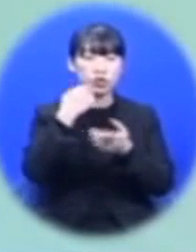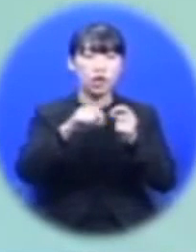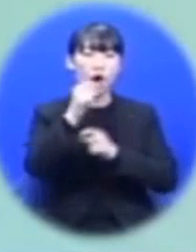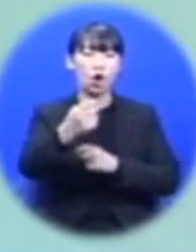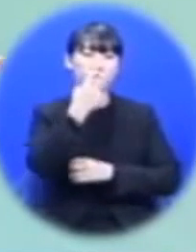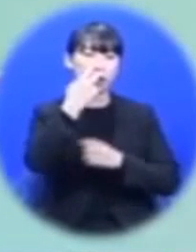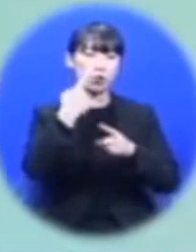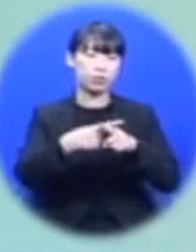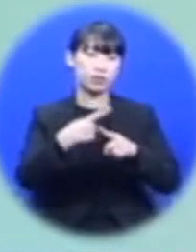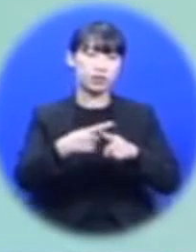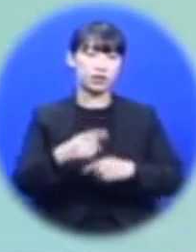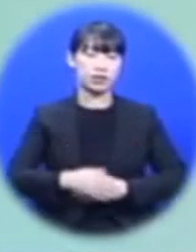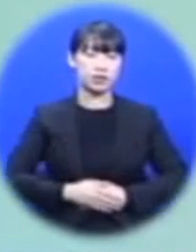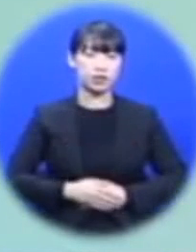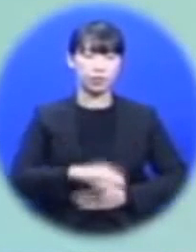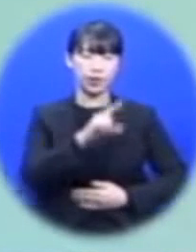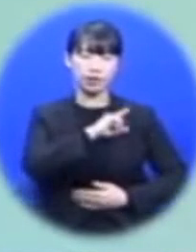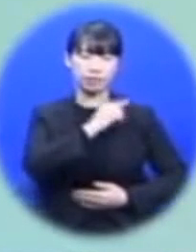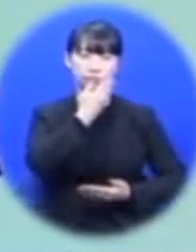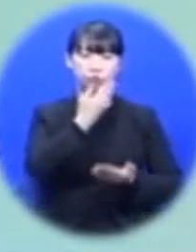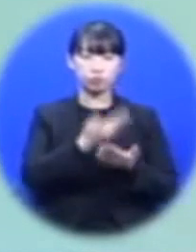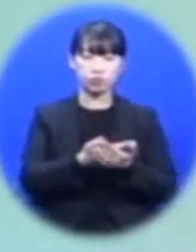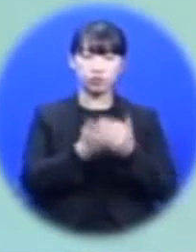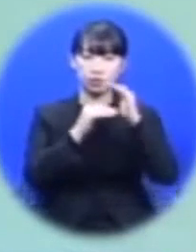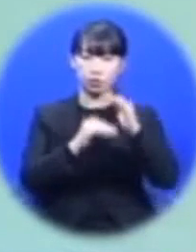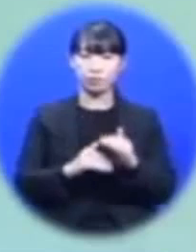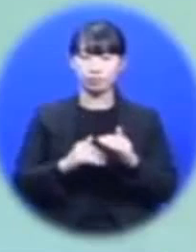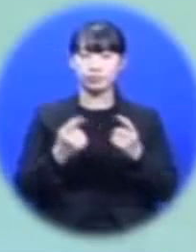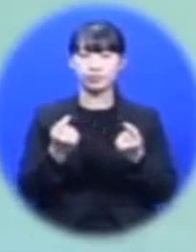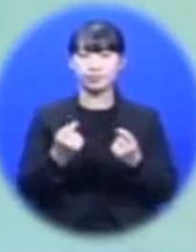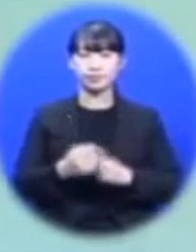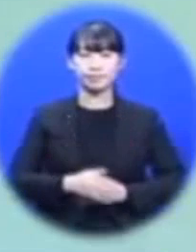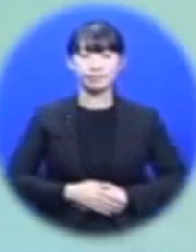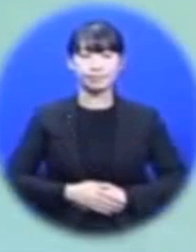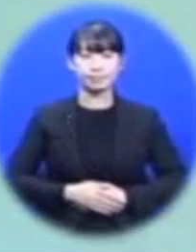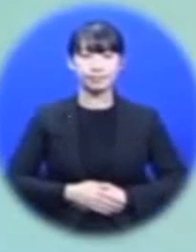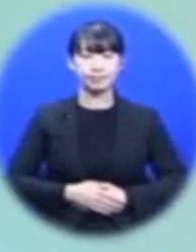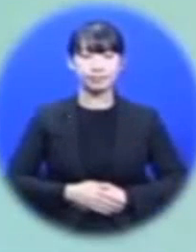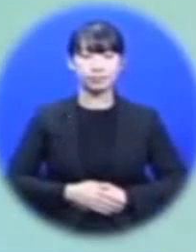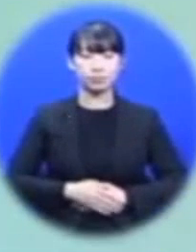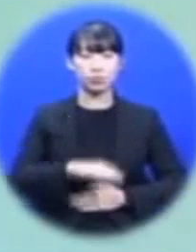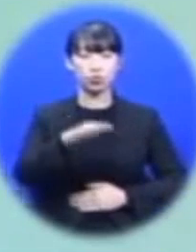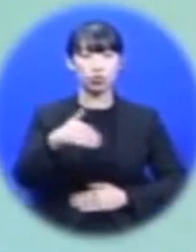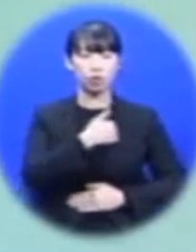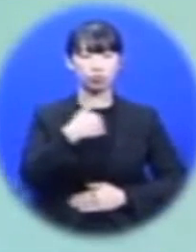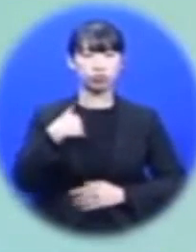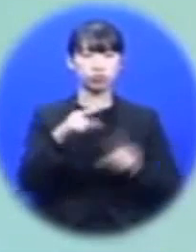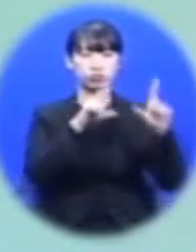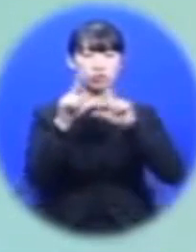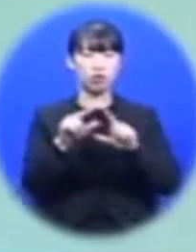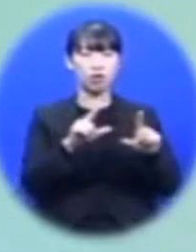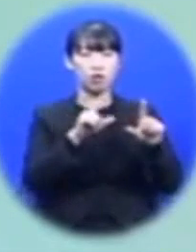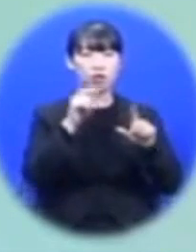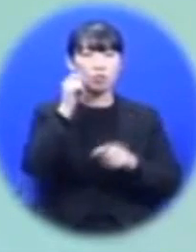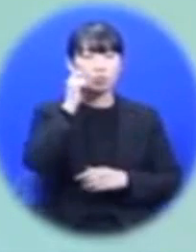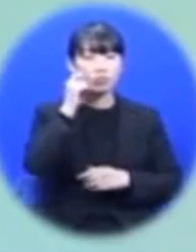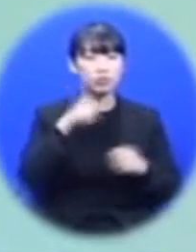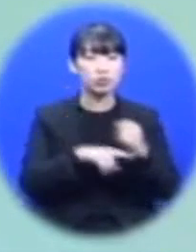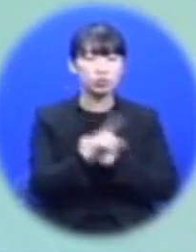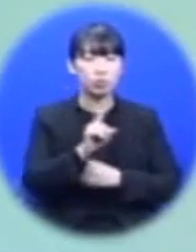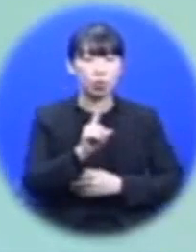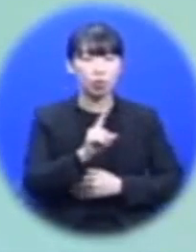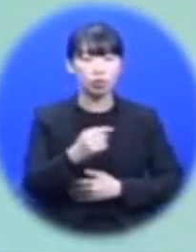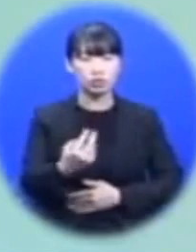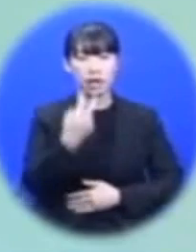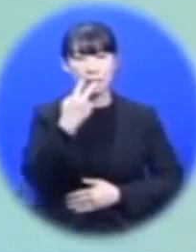가장 중요한 거잖아요 우리가 왜 풍성한 삶을 못 삽니까 생명을 소홀히